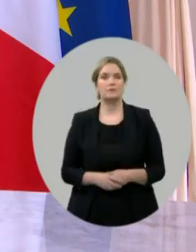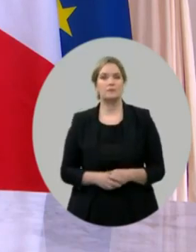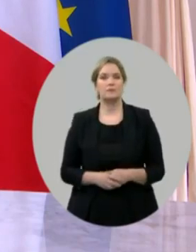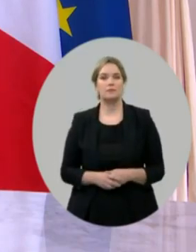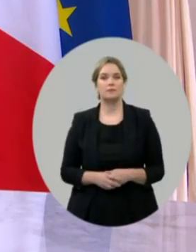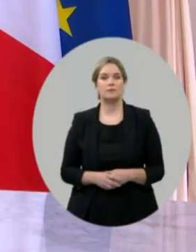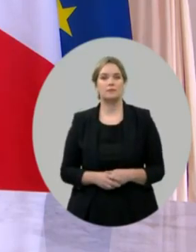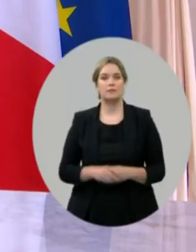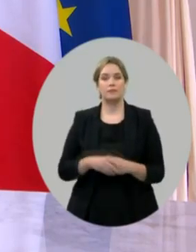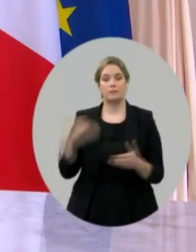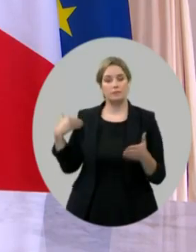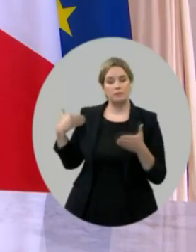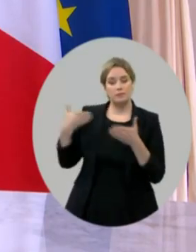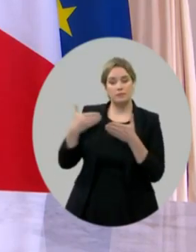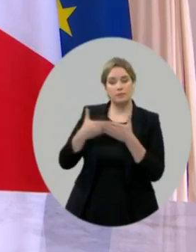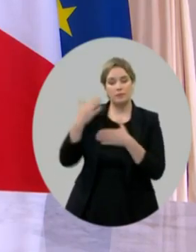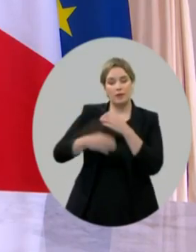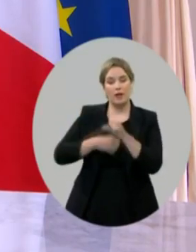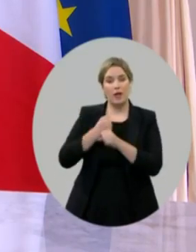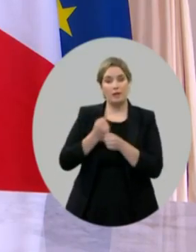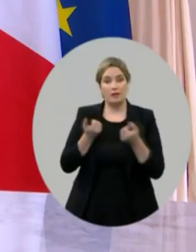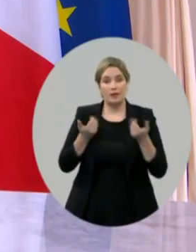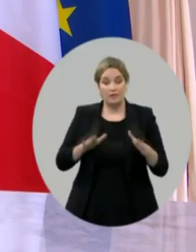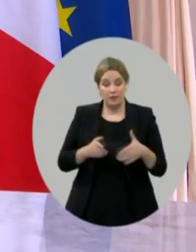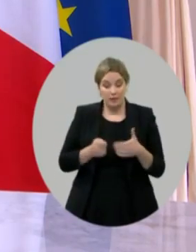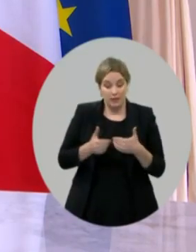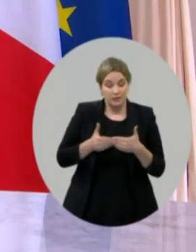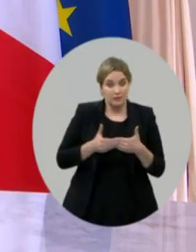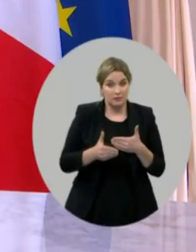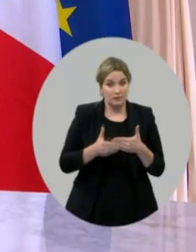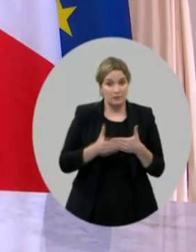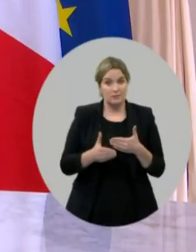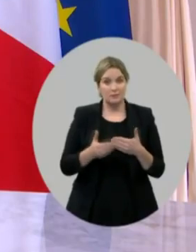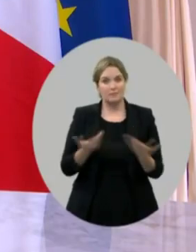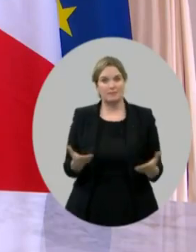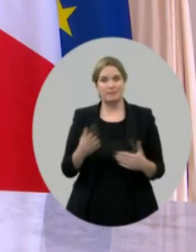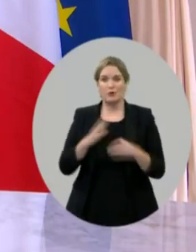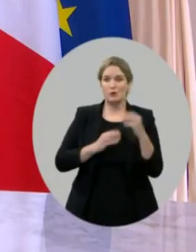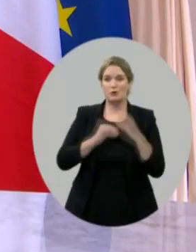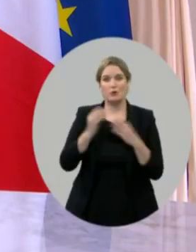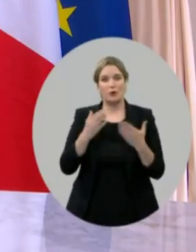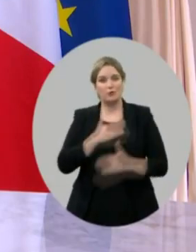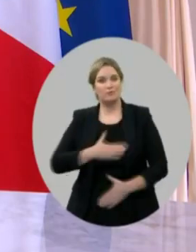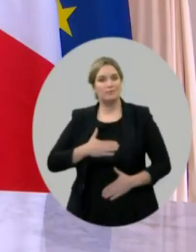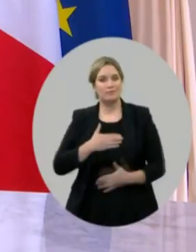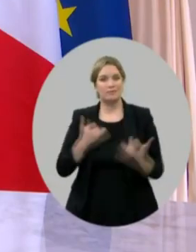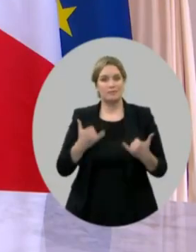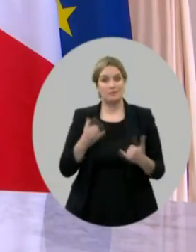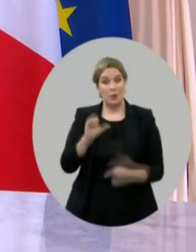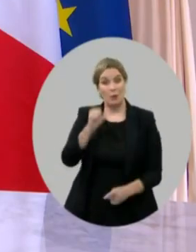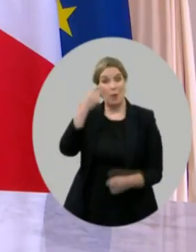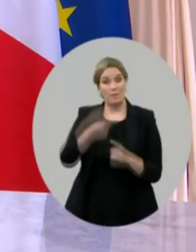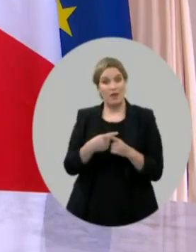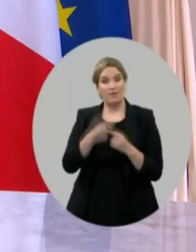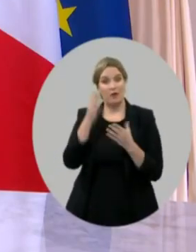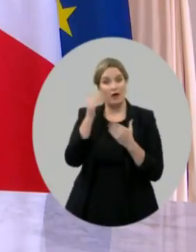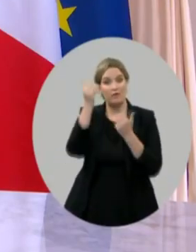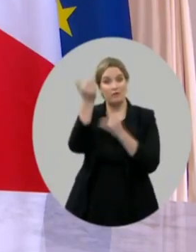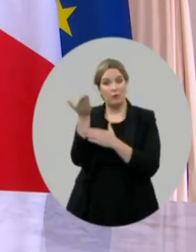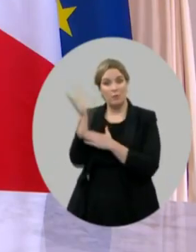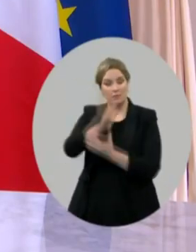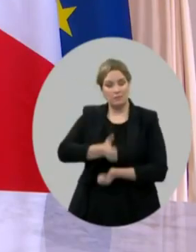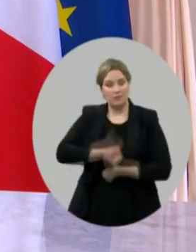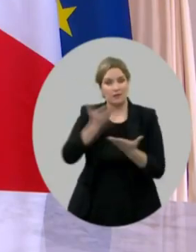alors que l'année s'achève, je suis heureux de vous retrouver pour vous présenter, pour la première fois, mes vœux pour